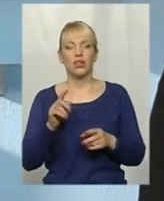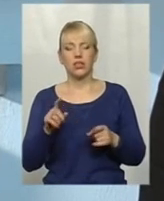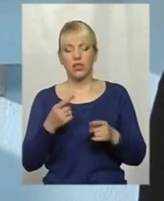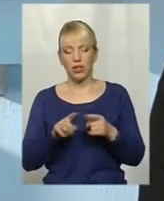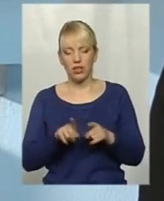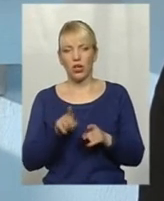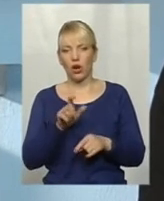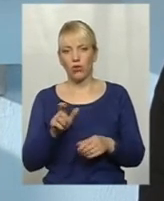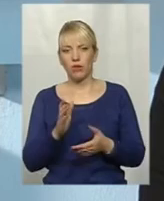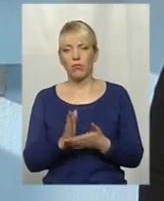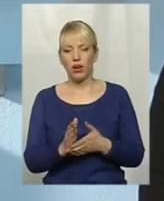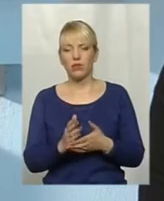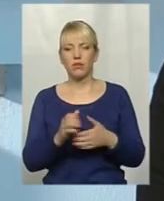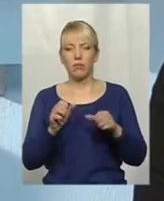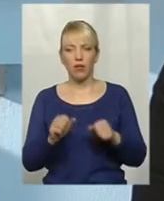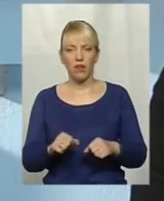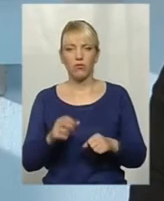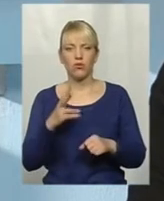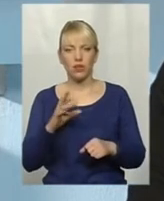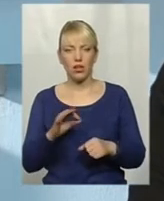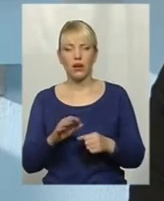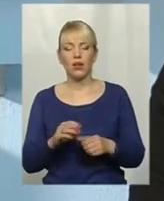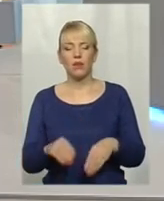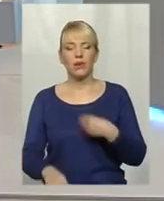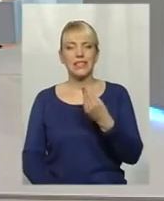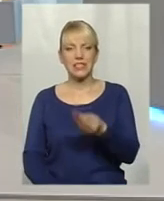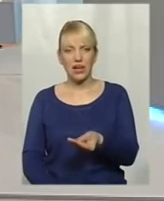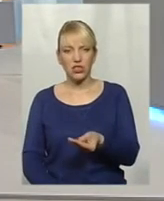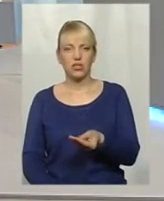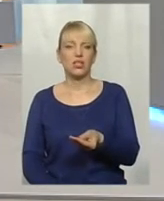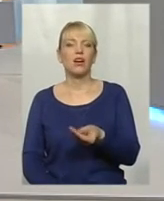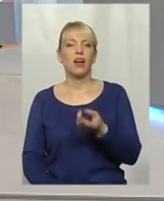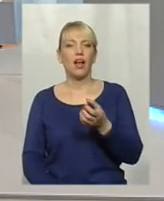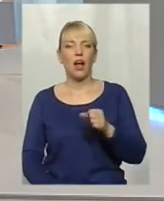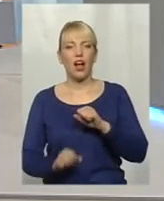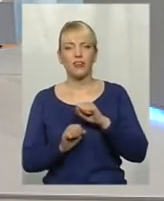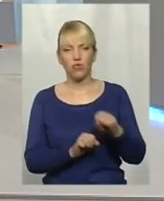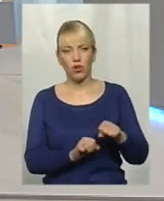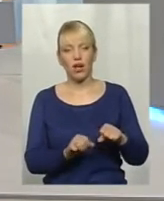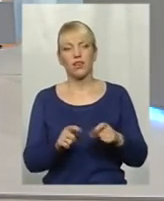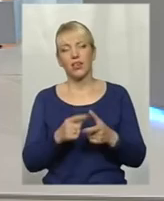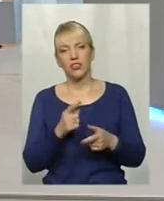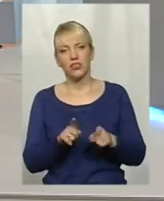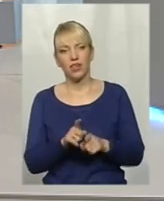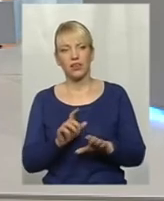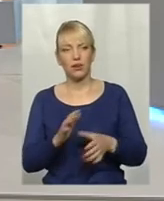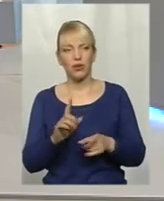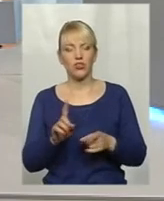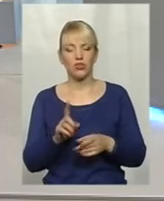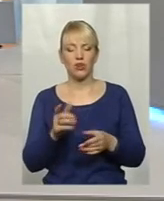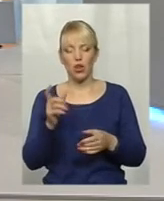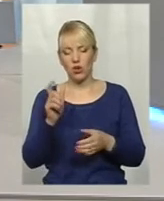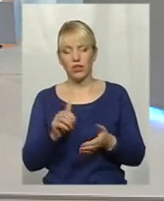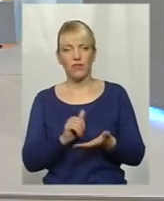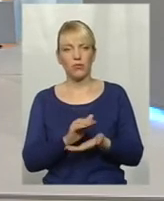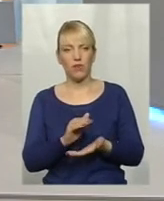на призначення адвоката. А чи трапляється так, що відмовляються, мовляв, мають застереження, про